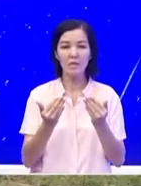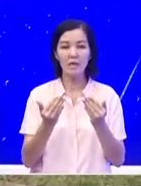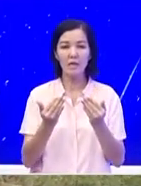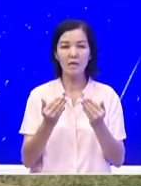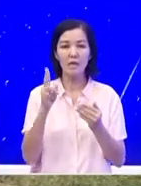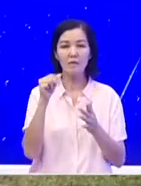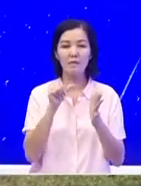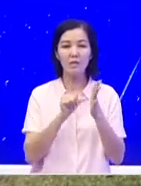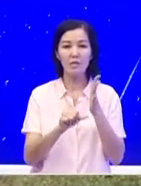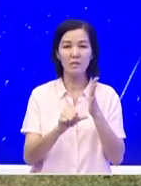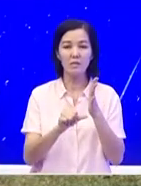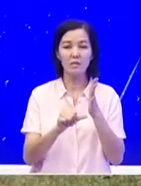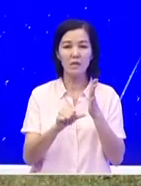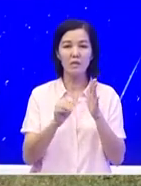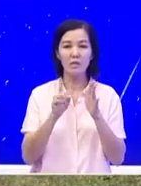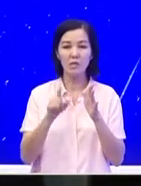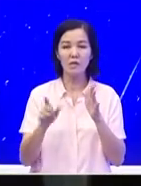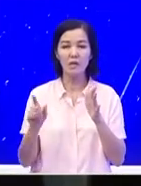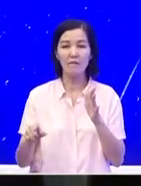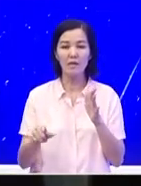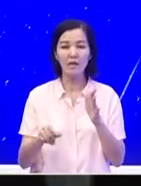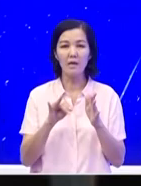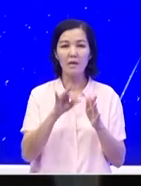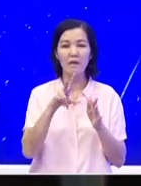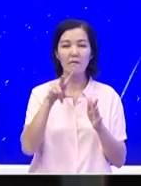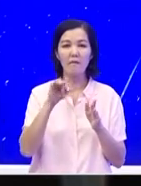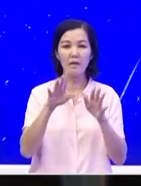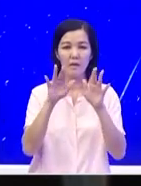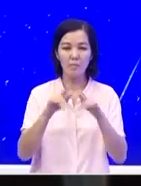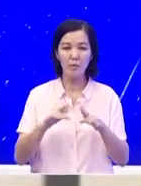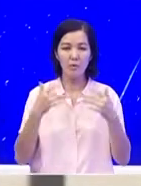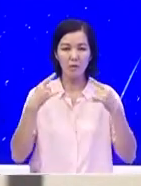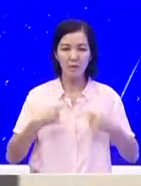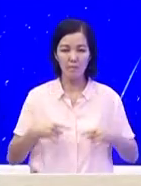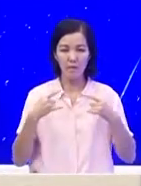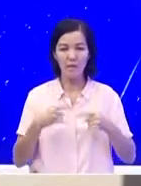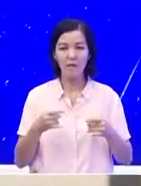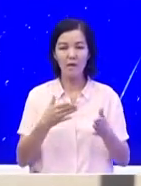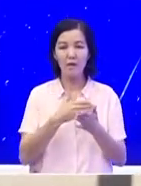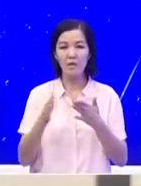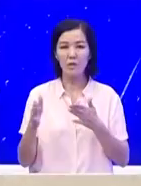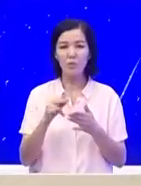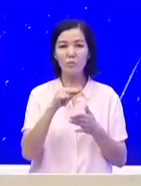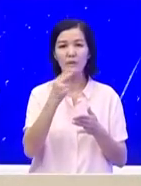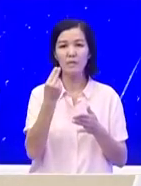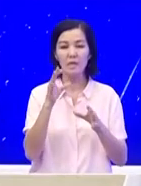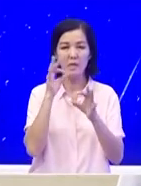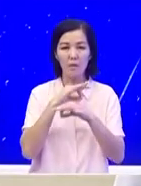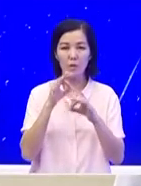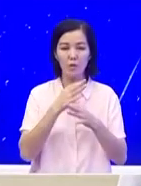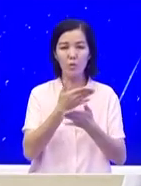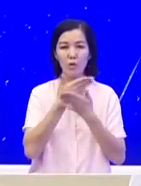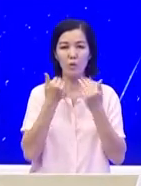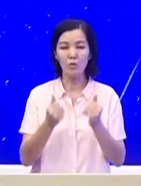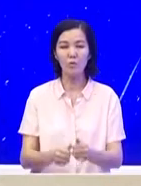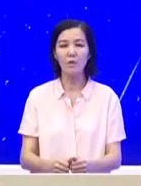250 человек. Учреждение оснащено 8 аппаратами ИВЛ, компьютерной томографии. Однако отсутствует ПЦР-лаборатория. ПЦР-лаборатории нету.